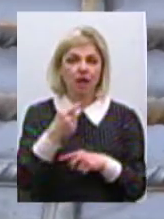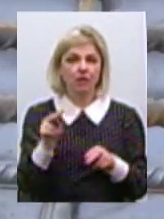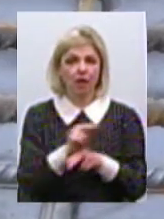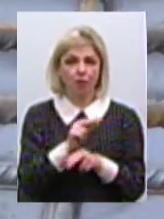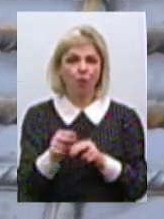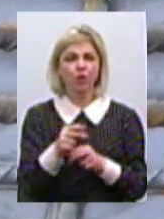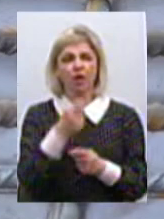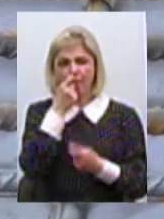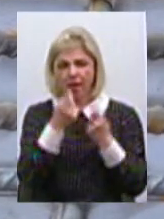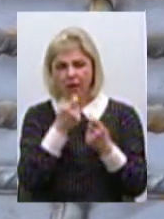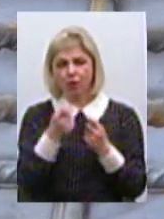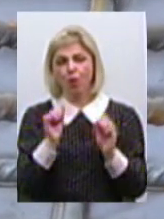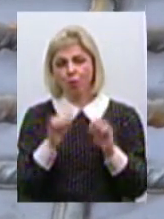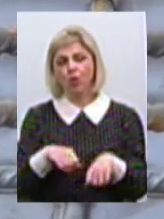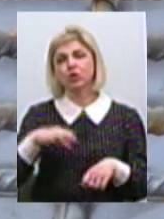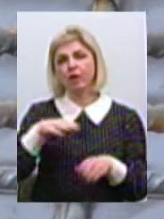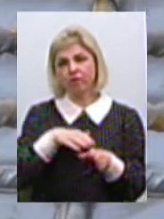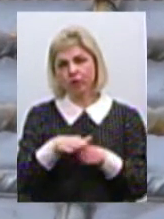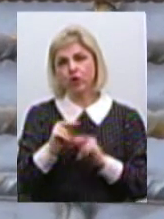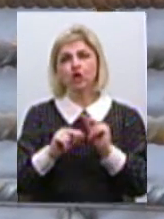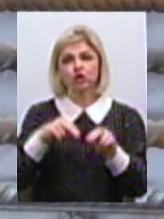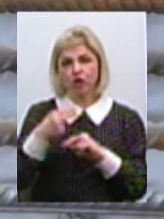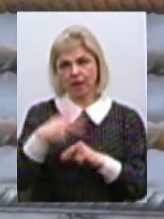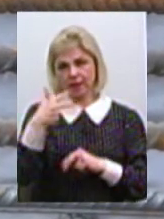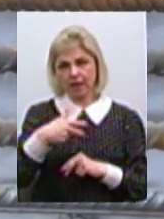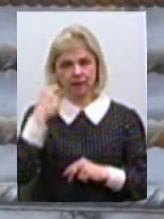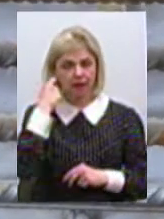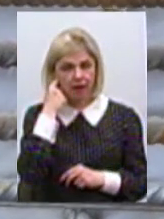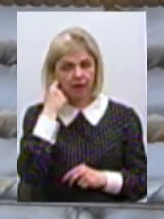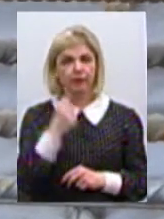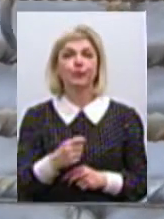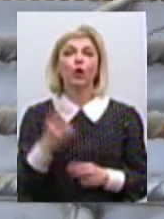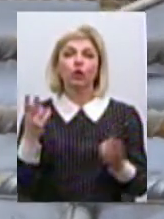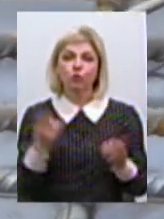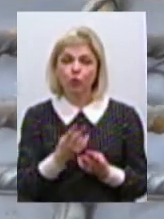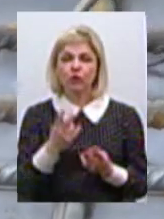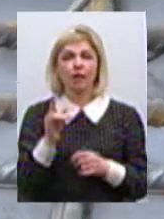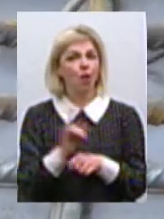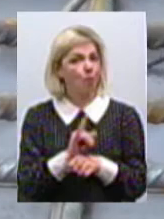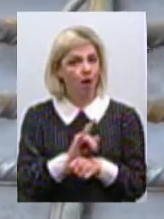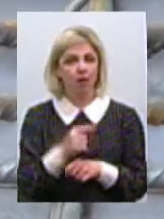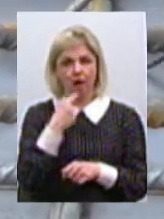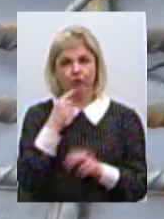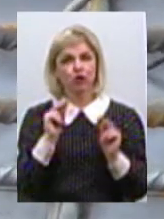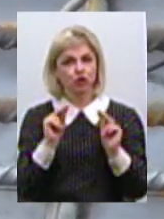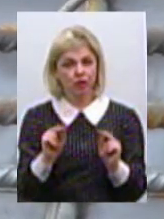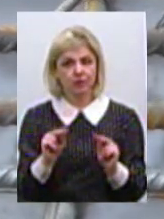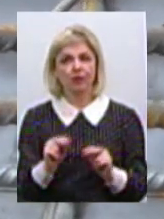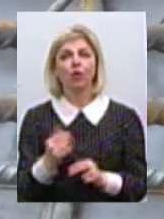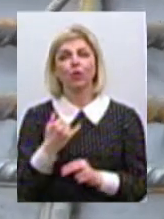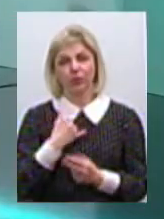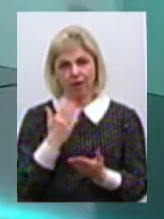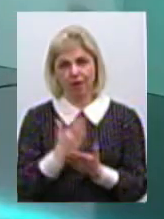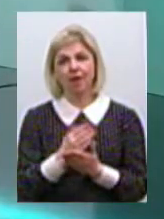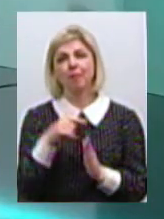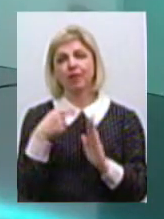поточний, необхідно буде виконувати через 30 років. Але, знову ж таки, треба не лукавити, а говорити чесно, що у нас є